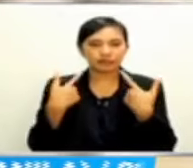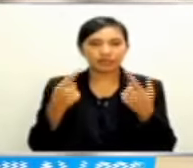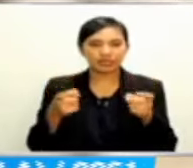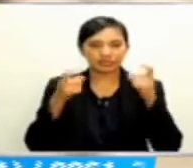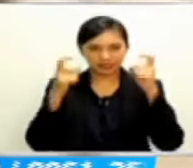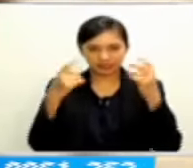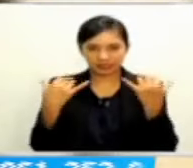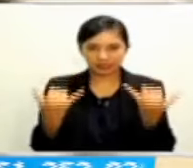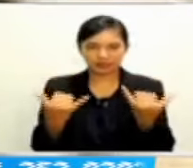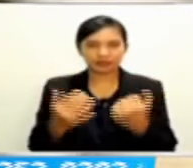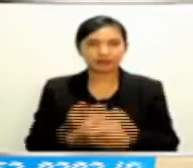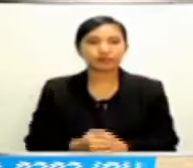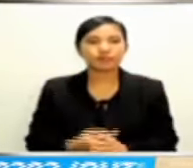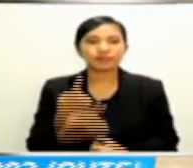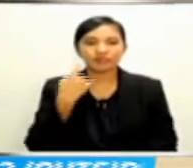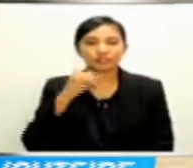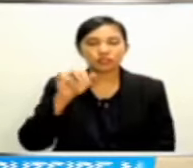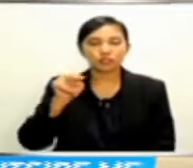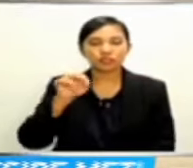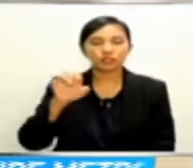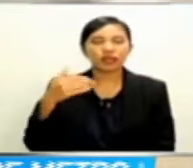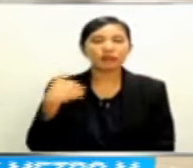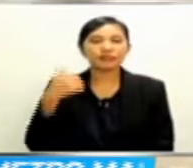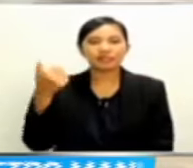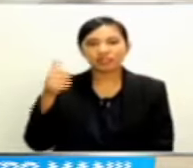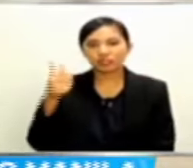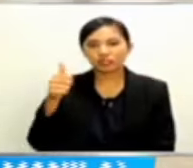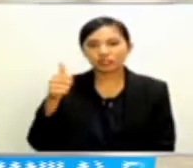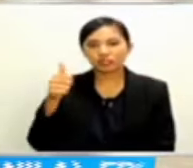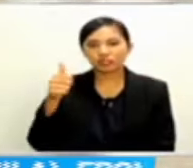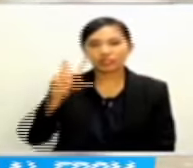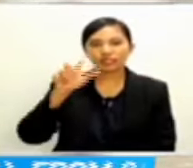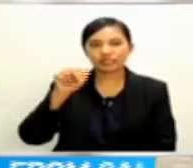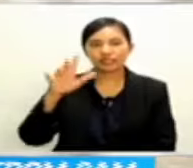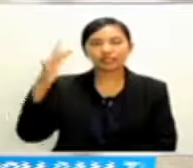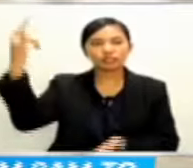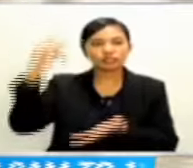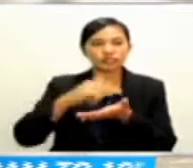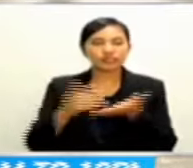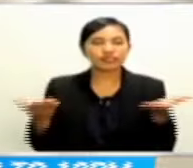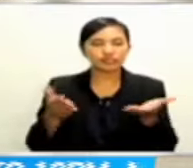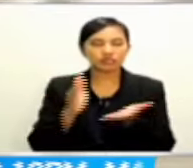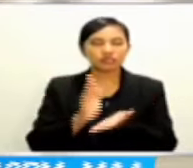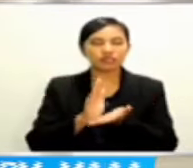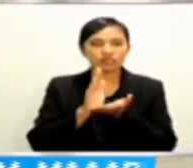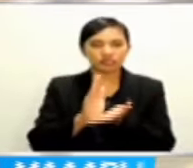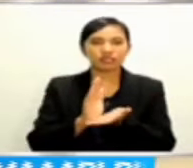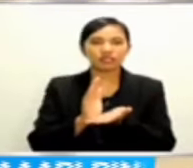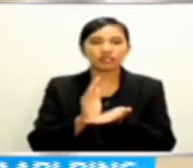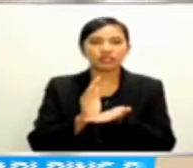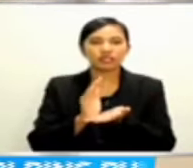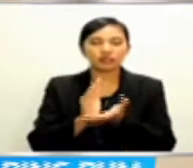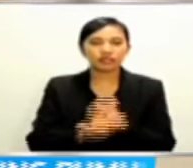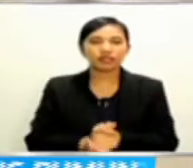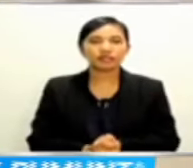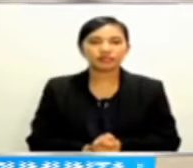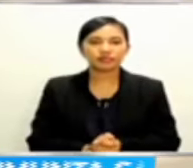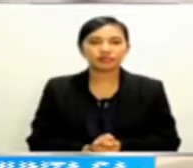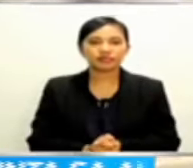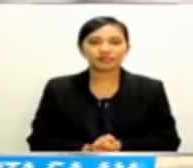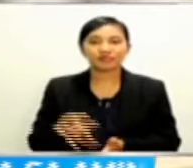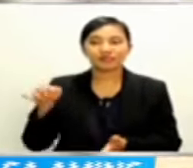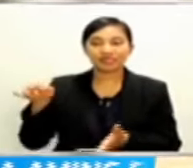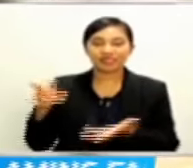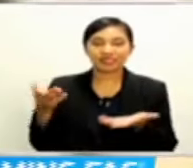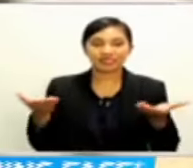Hunyo 10 hanggang 13 flight na kada araw ang nakakarating ng katiklan ang tinatawag na gateway ng Boracay halos